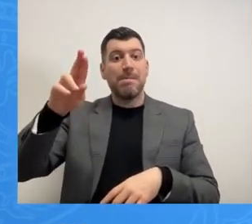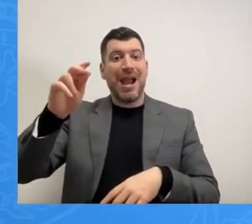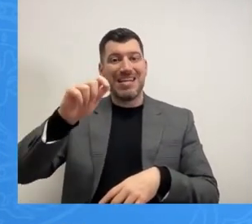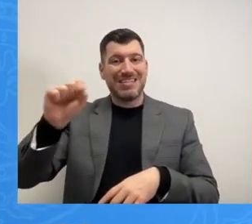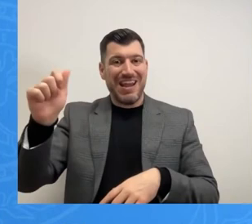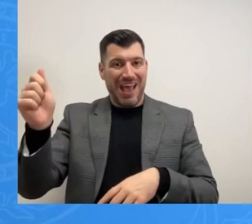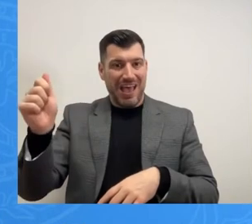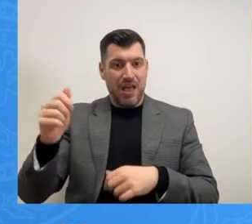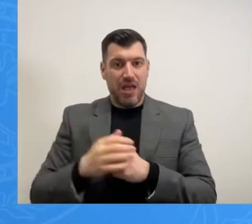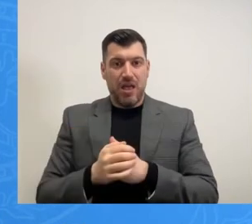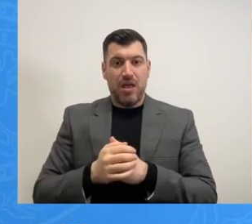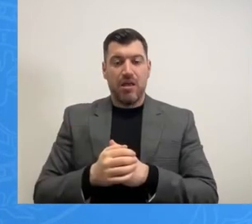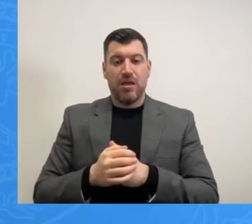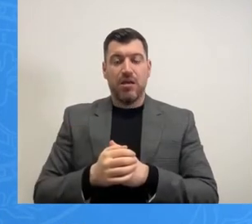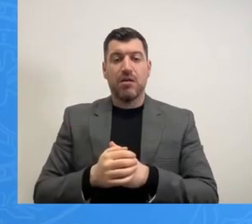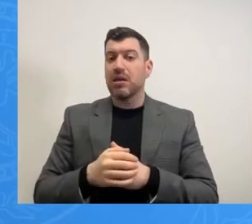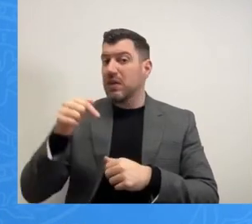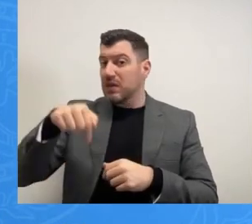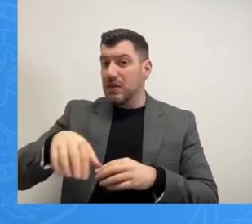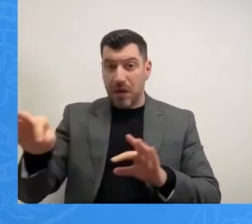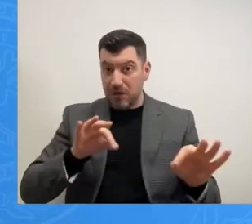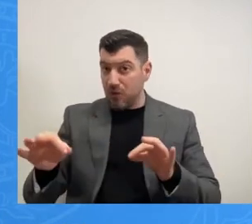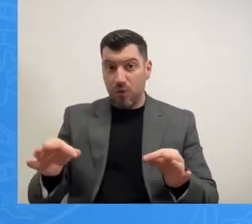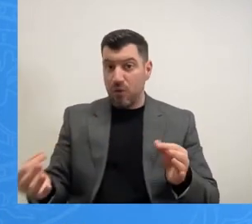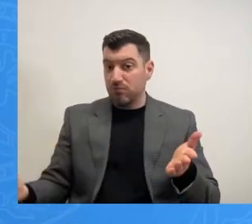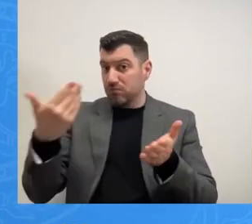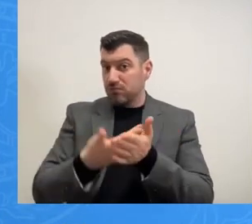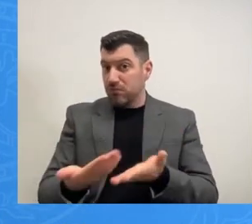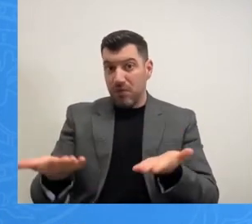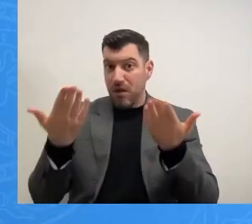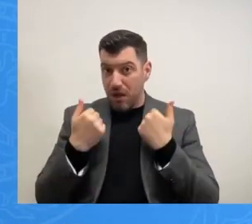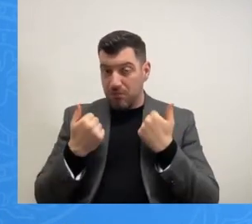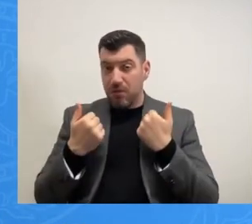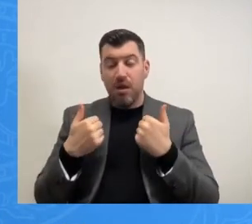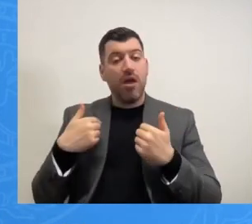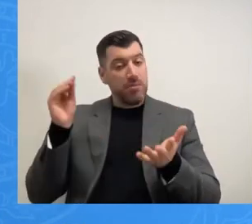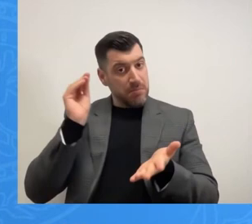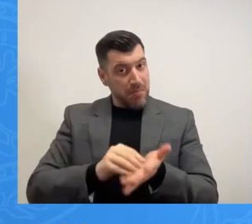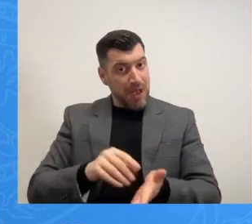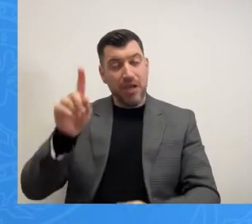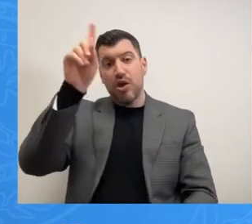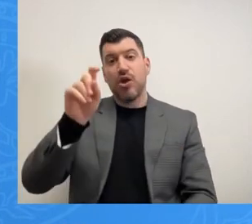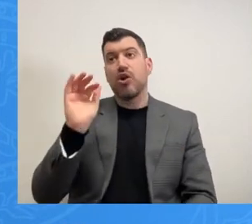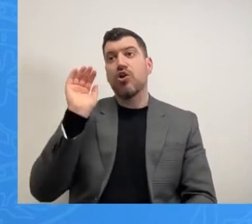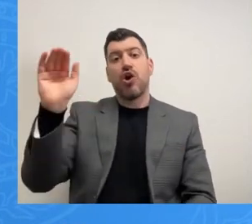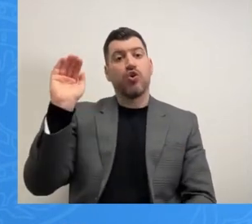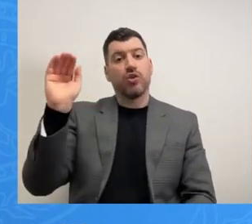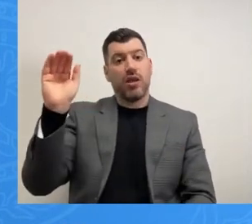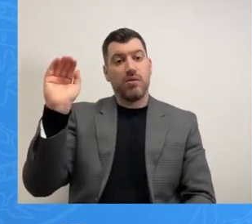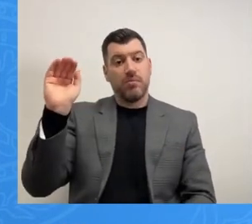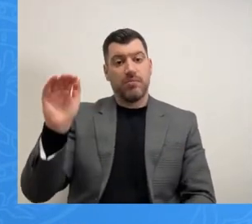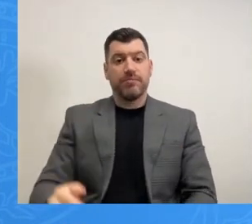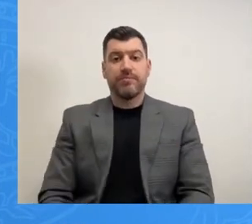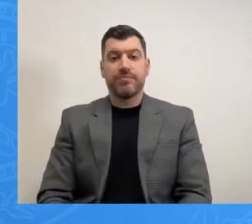σήμερα, πάλι δεν εμφανίστηκε σχέδιο. Εμείς ξαναβάζουμε το ερώτημα σε συνέχεια της προηγούμενης συνεδρίασης, όπου είχαμε παρουσιάσει